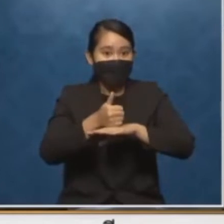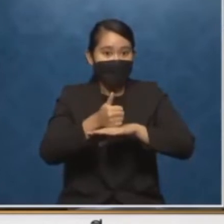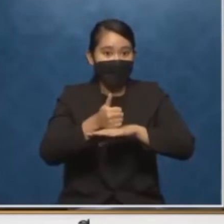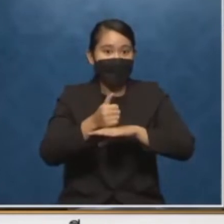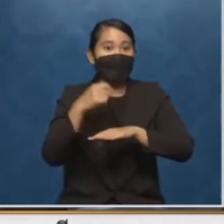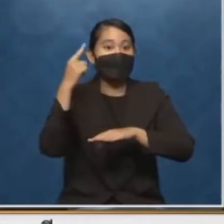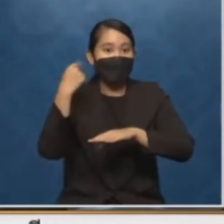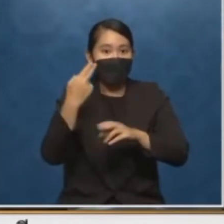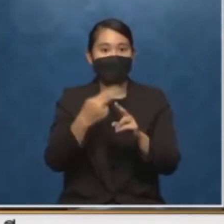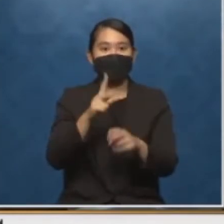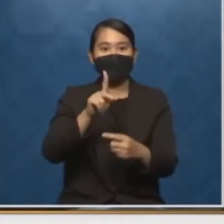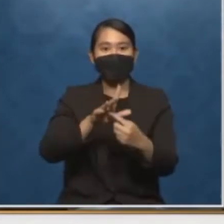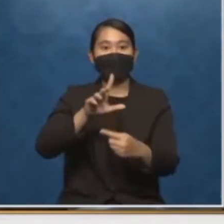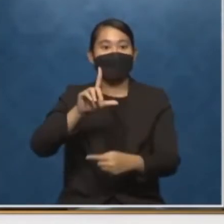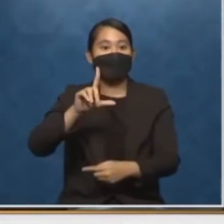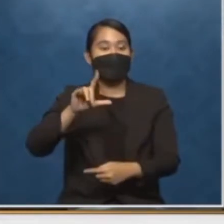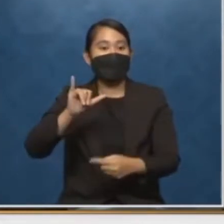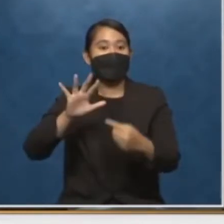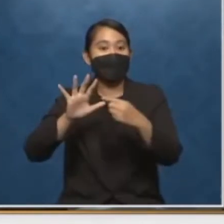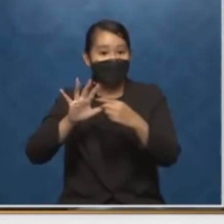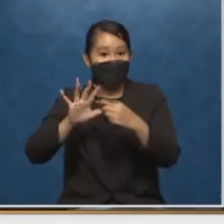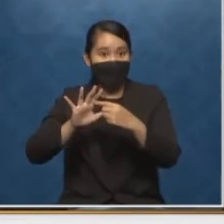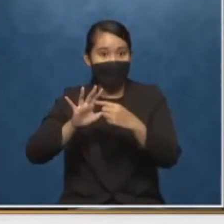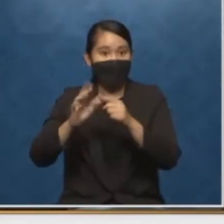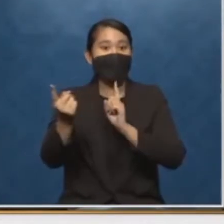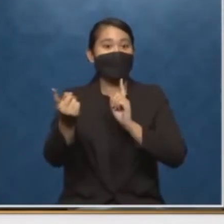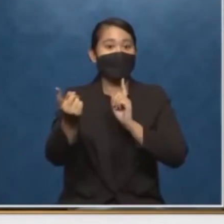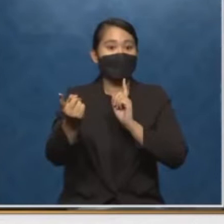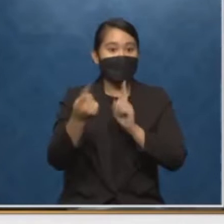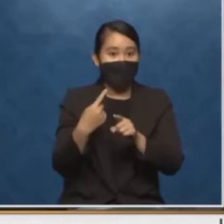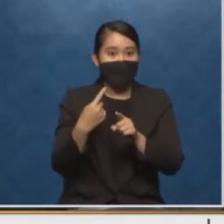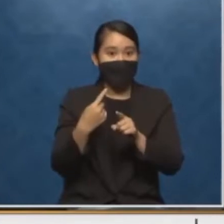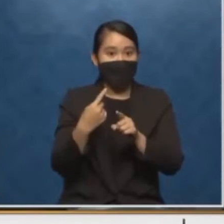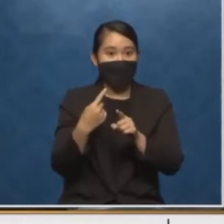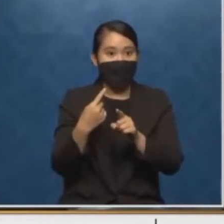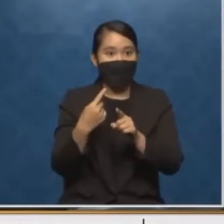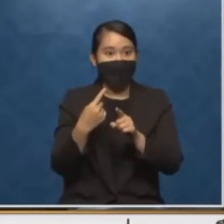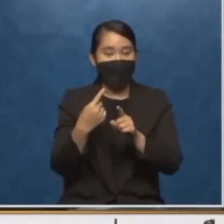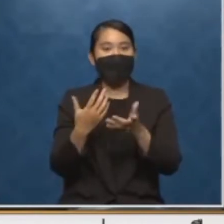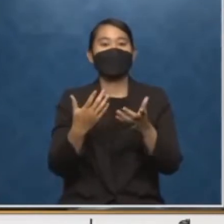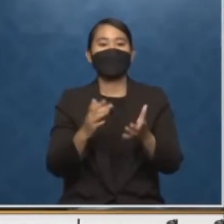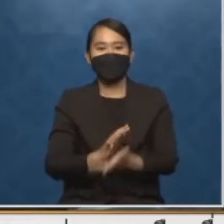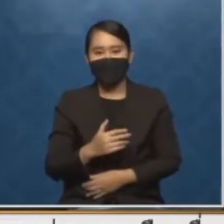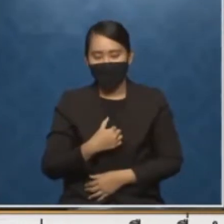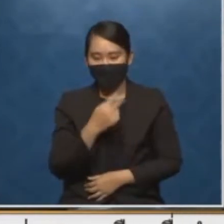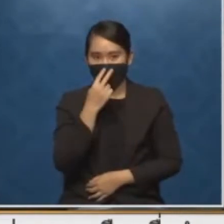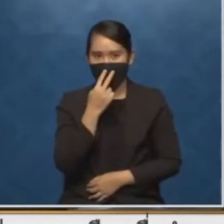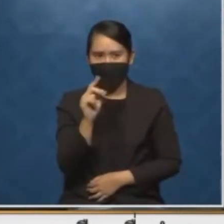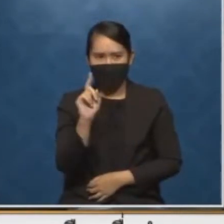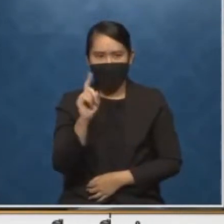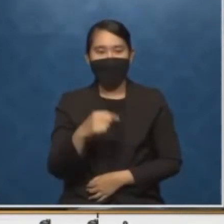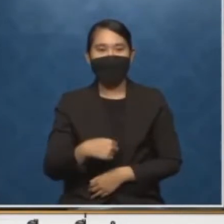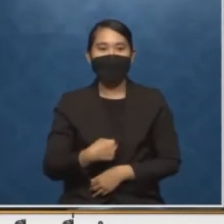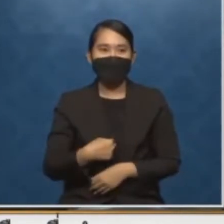ชได้มาตอบกระทู้เนื่องจากผมเห็นว่ากระทู้ผมเ